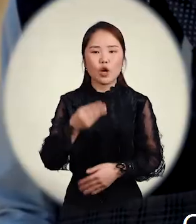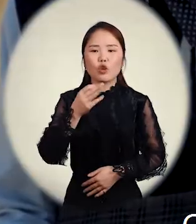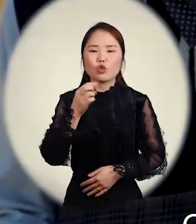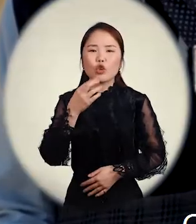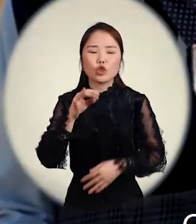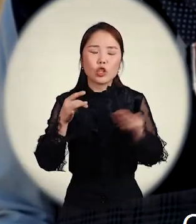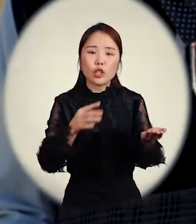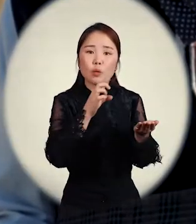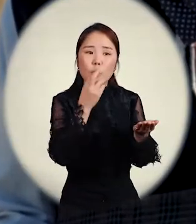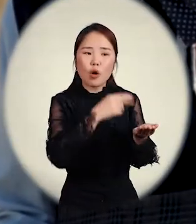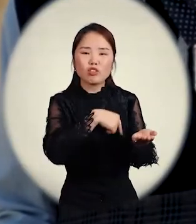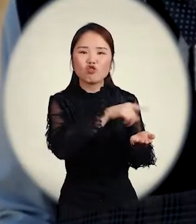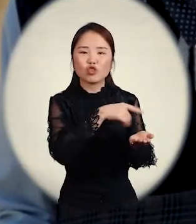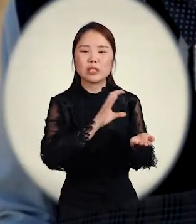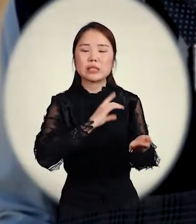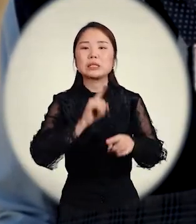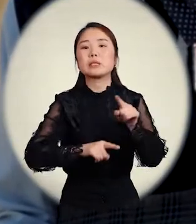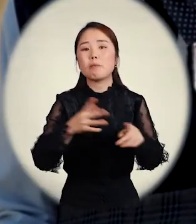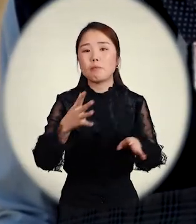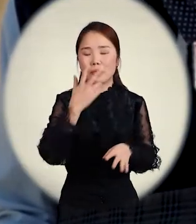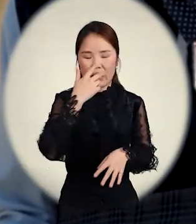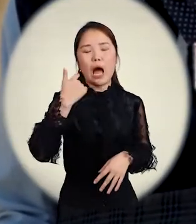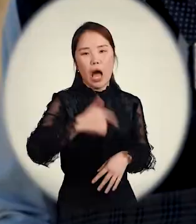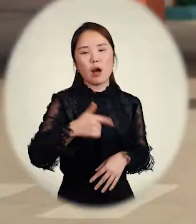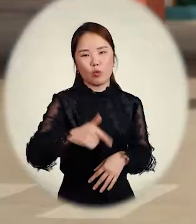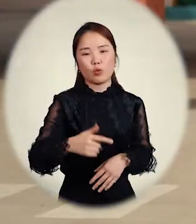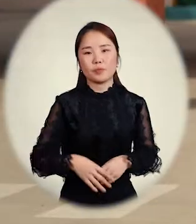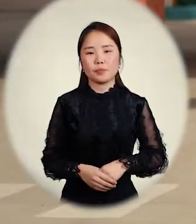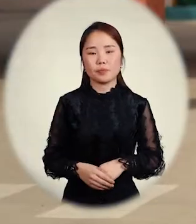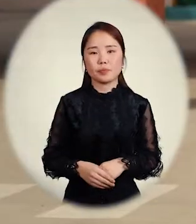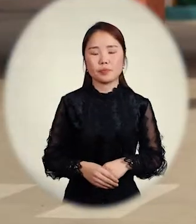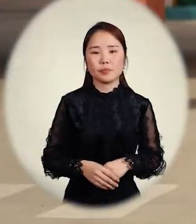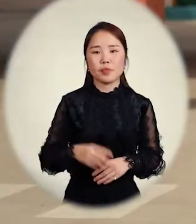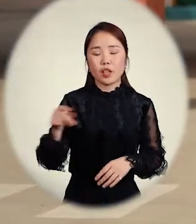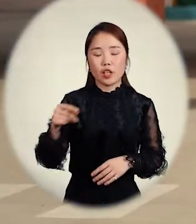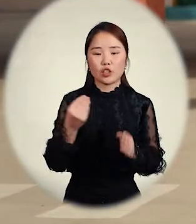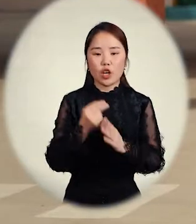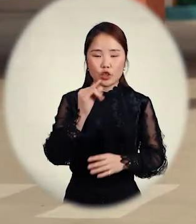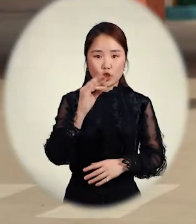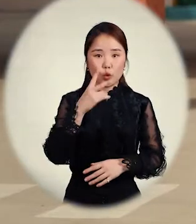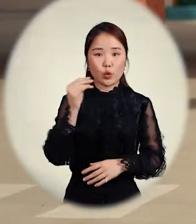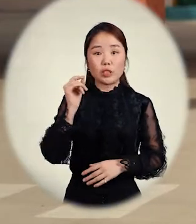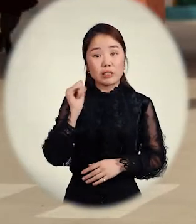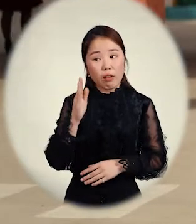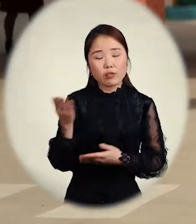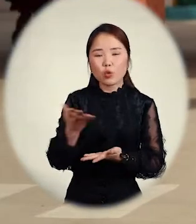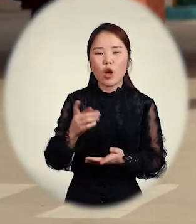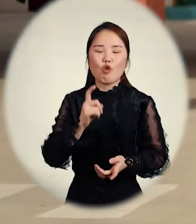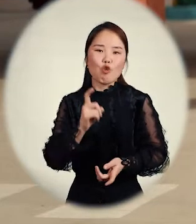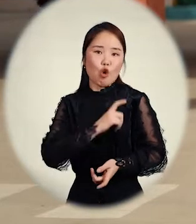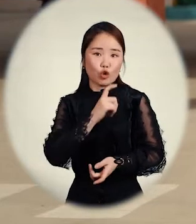Болдо ер нь хэр зан чанартай хүүхдээ чиний бодлоо? Гайгүй. Гайгүй юу? Энэ чингүн чинь болохоор амар гоё хөгжилтэй,